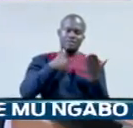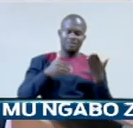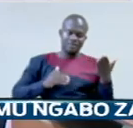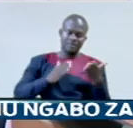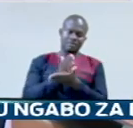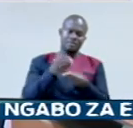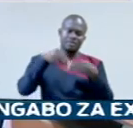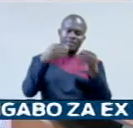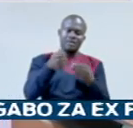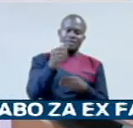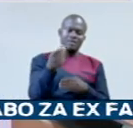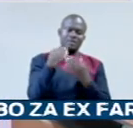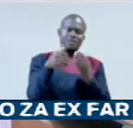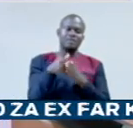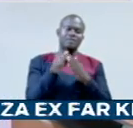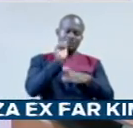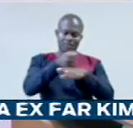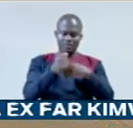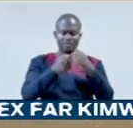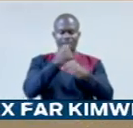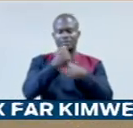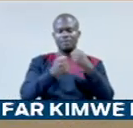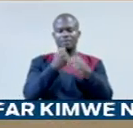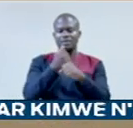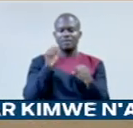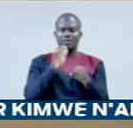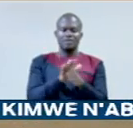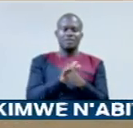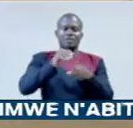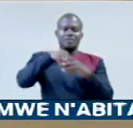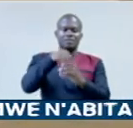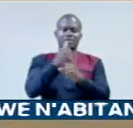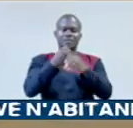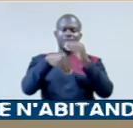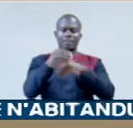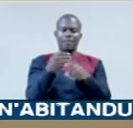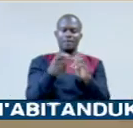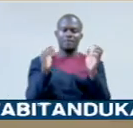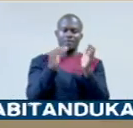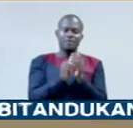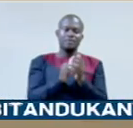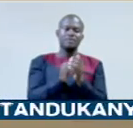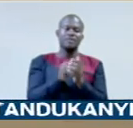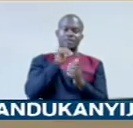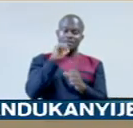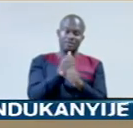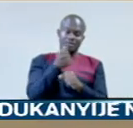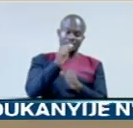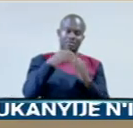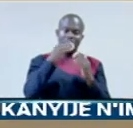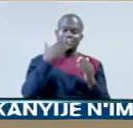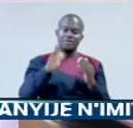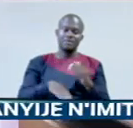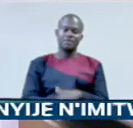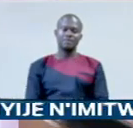guhabwa ubwasisi bugenwa buri mwaka cyane cyane ku bigo bikora ubucuruzi gusa ngo ikigo kitabikora byaba ari imiyoborere